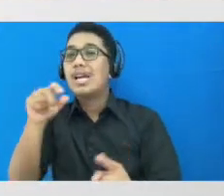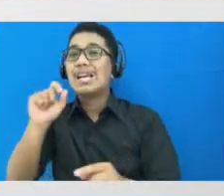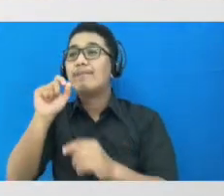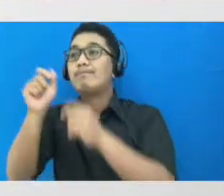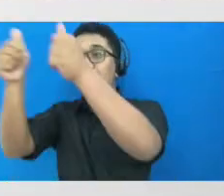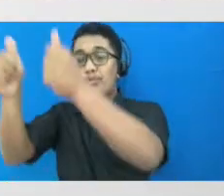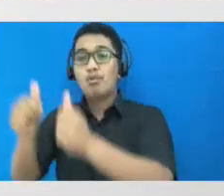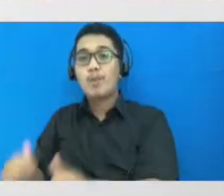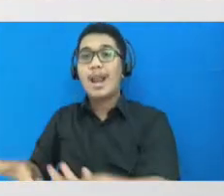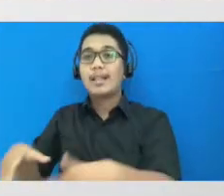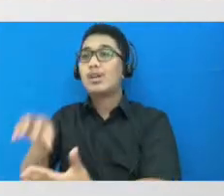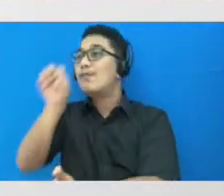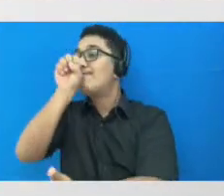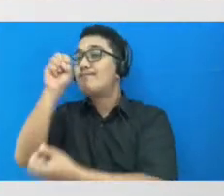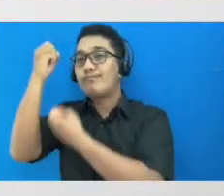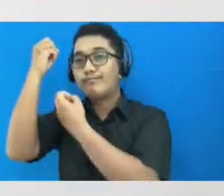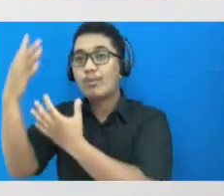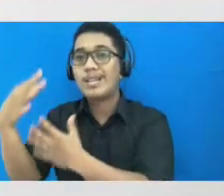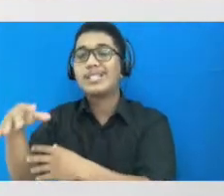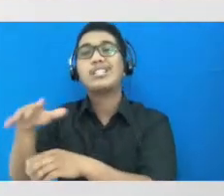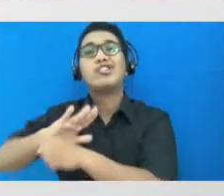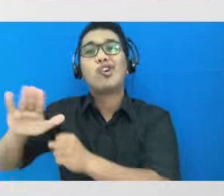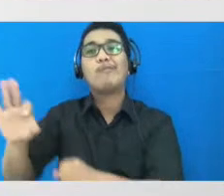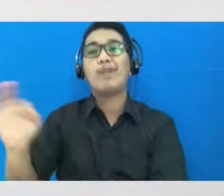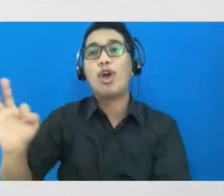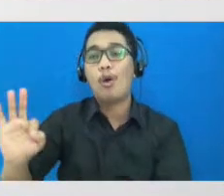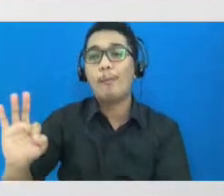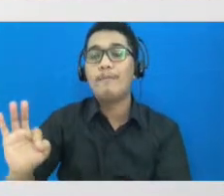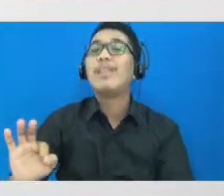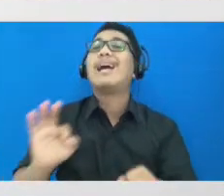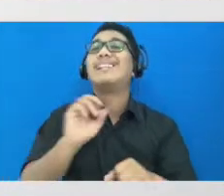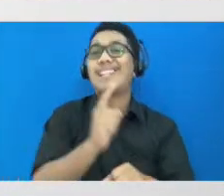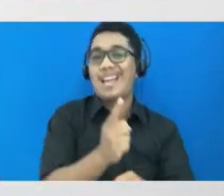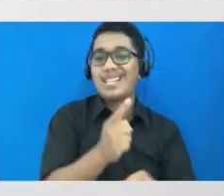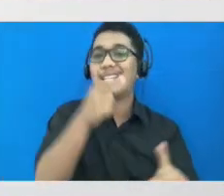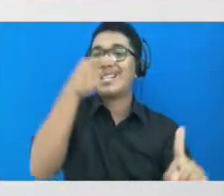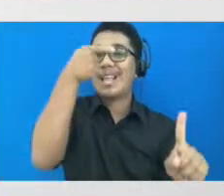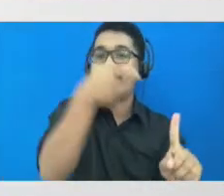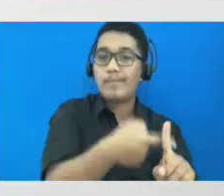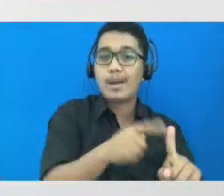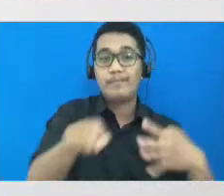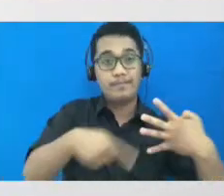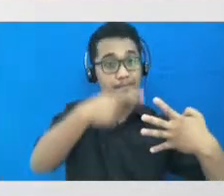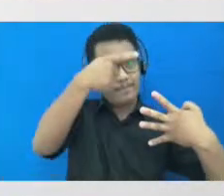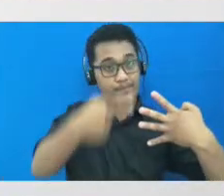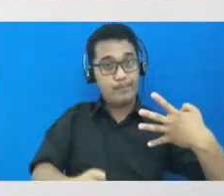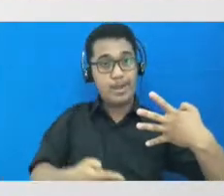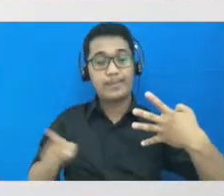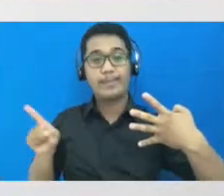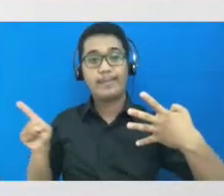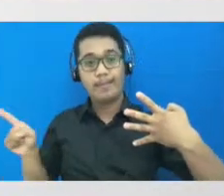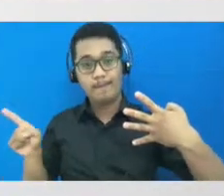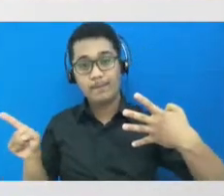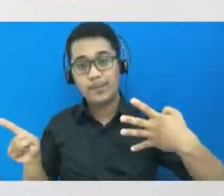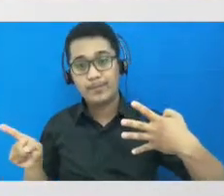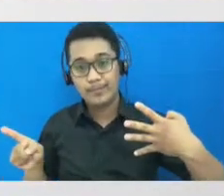cukup, maka yang harus dilakukan adalah memenuhi salah satu dari empat kriteria berikut. Pertama,